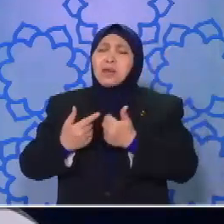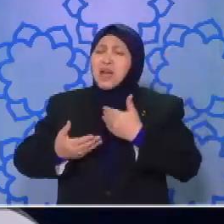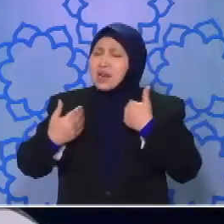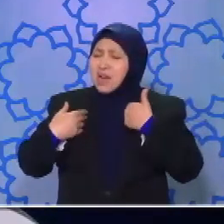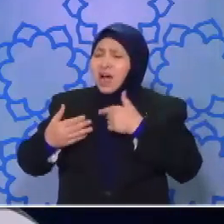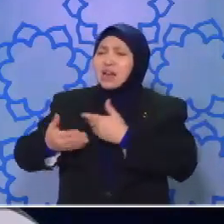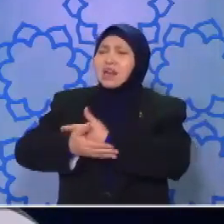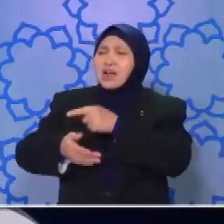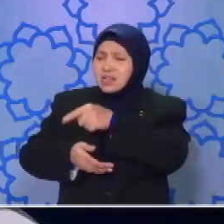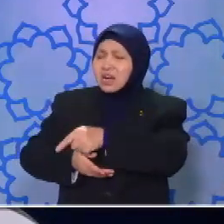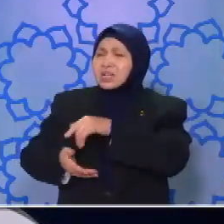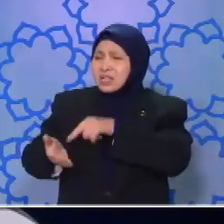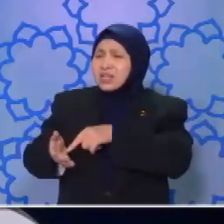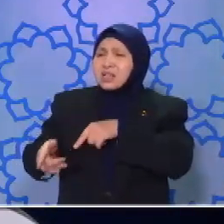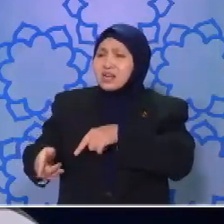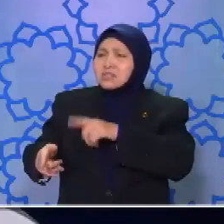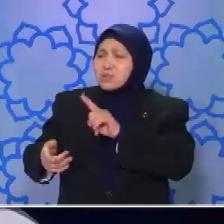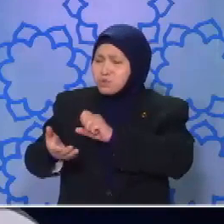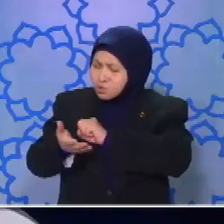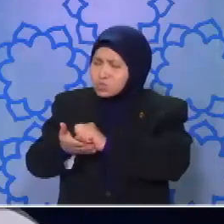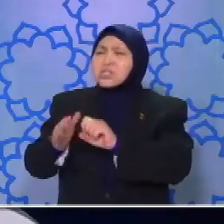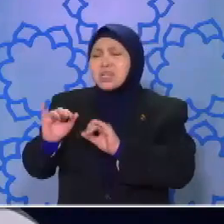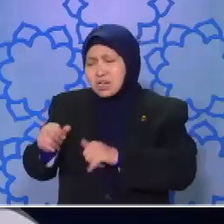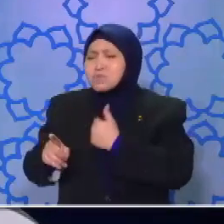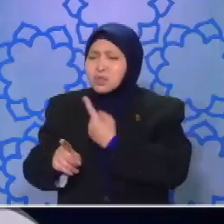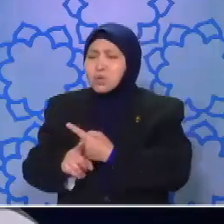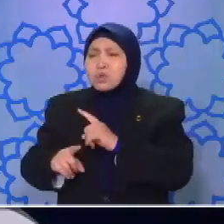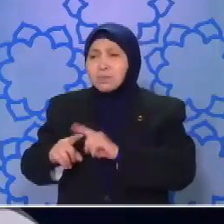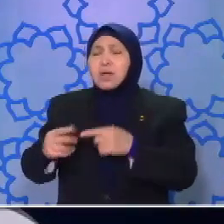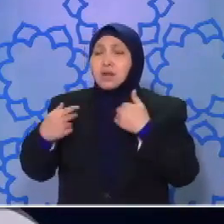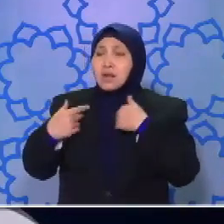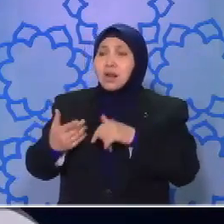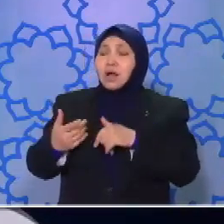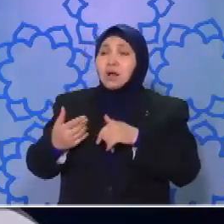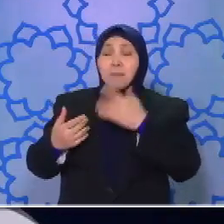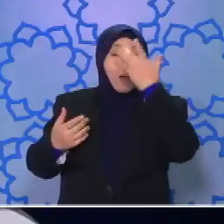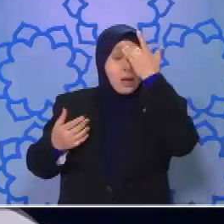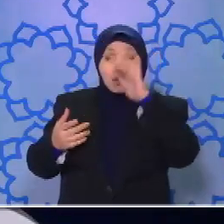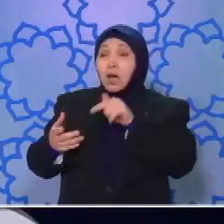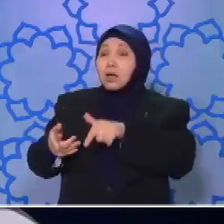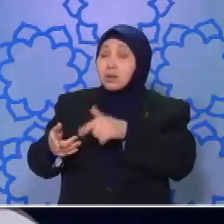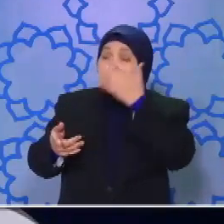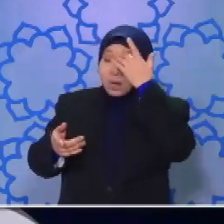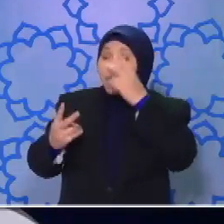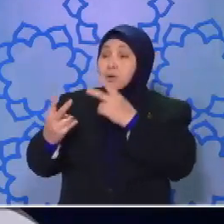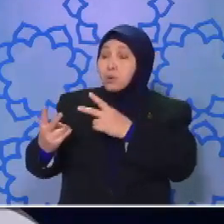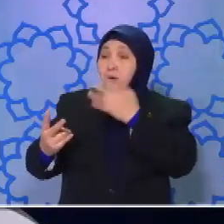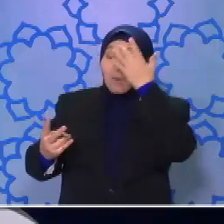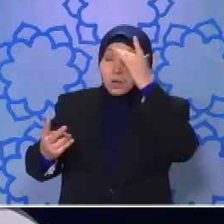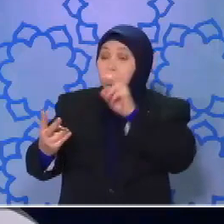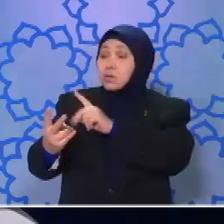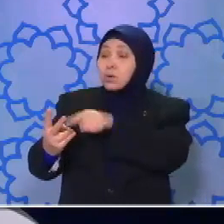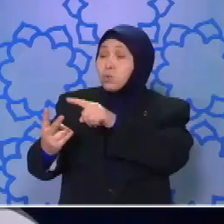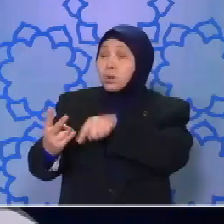yang genius itulah, ya. Satu suci zakah itu, satu lagi adalah genius, intelligent, ya, bijak.